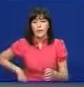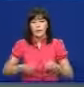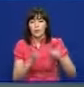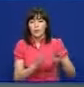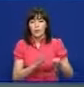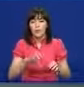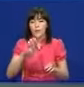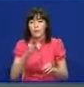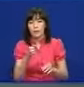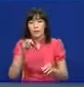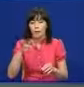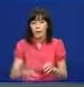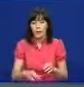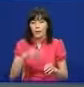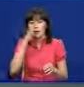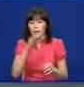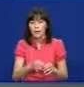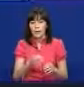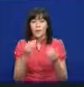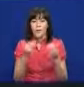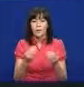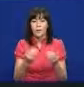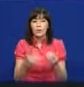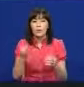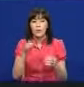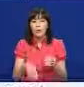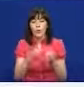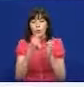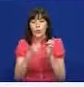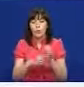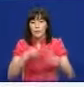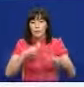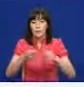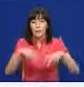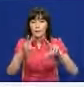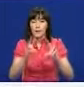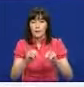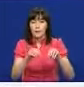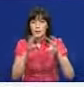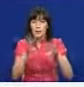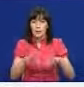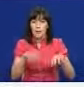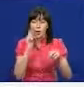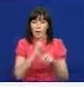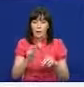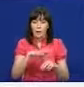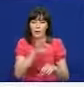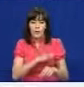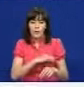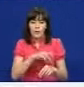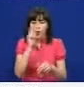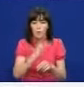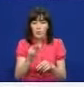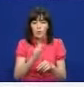орынбасары Бақыткүл Мәліқызы есеп берді. Қазір өңірдегі 17 басқарманың мамандарын құқықтық оқыту бойынша заңгерлер дәріс өткізіп